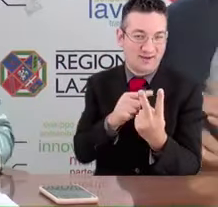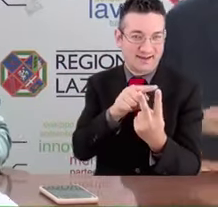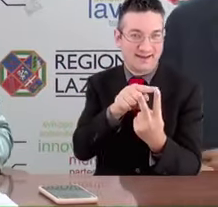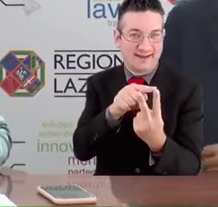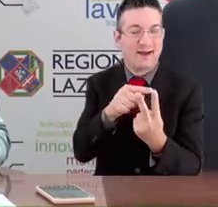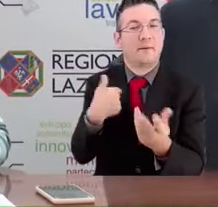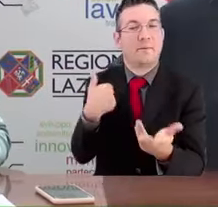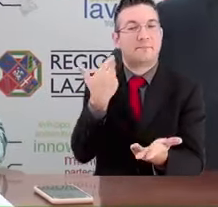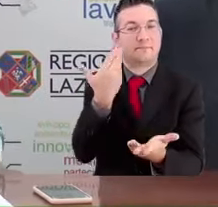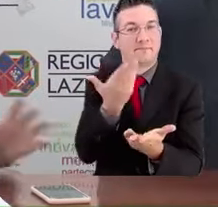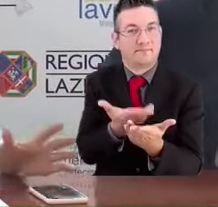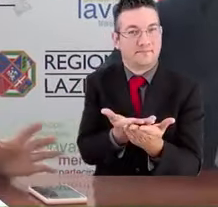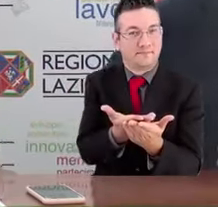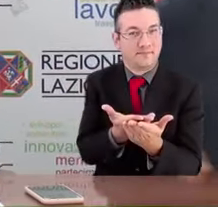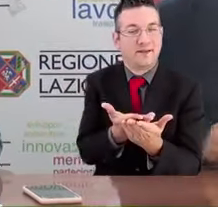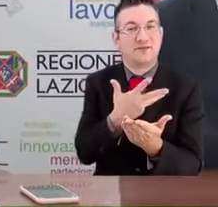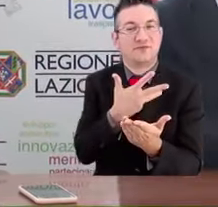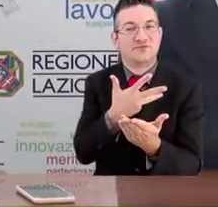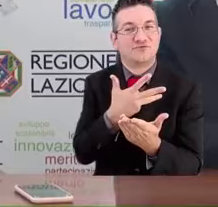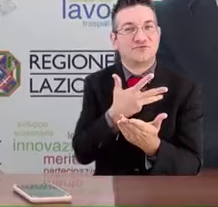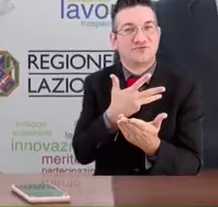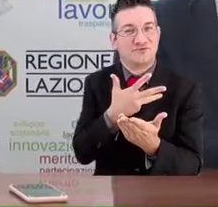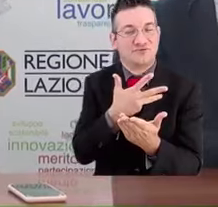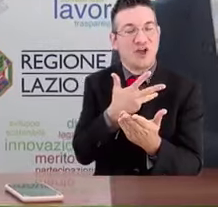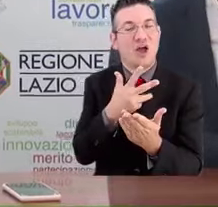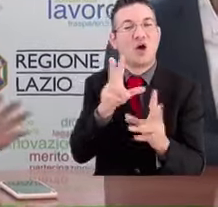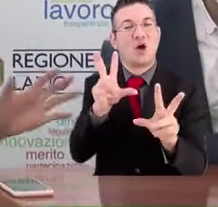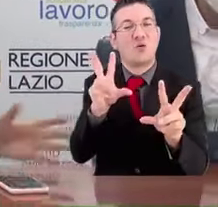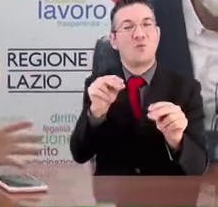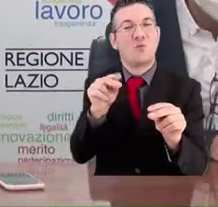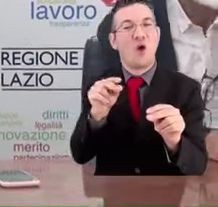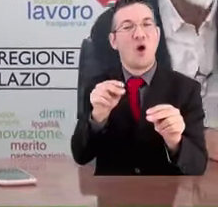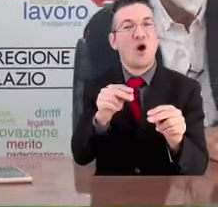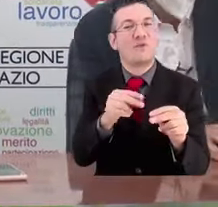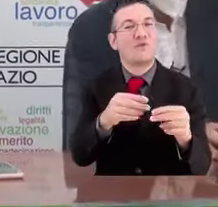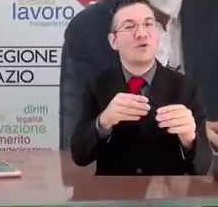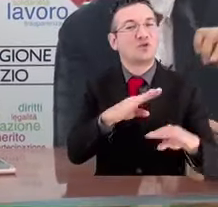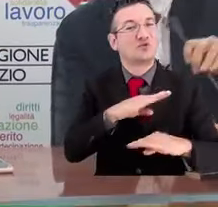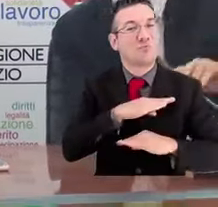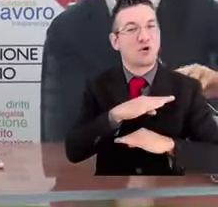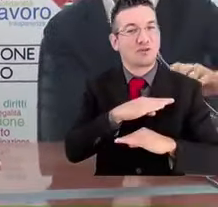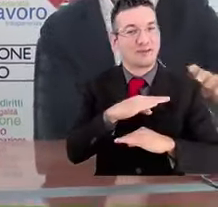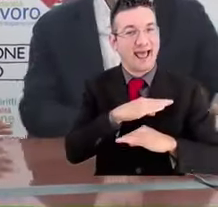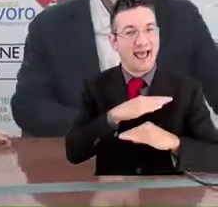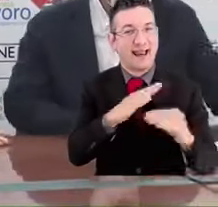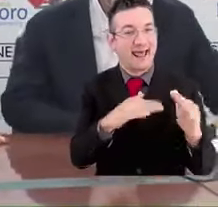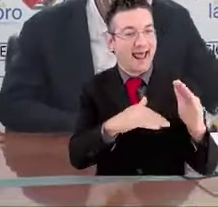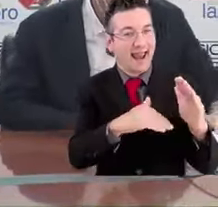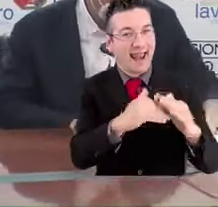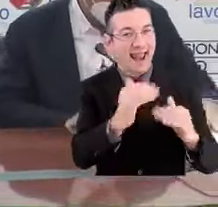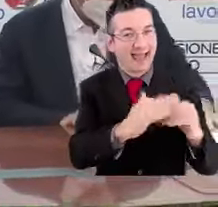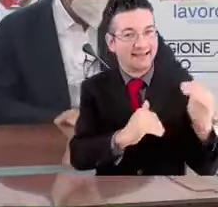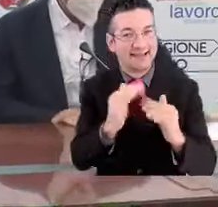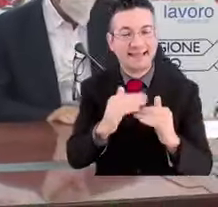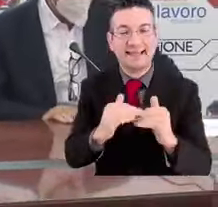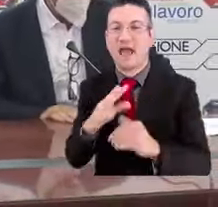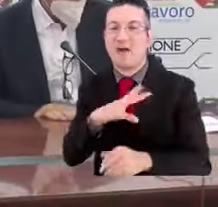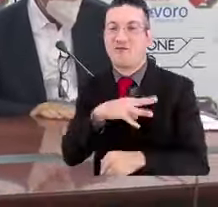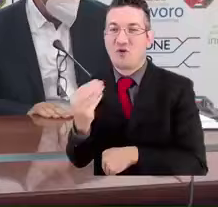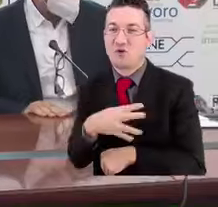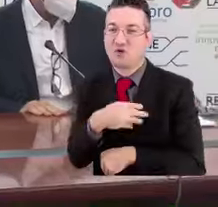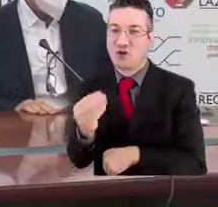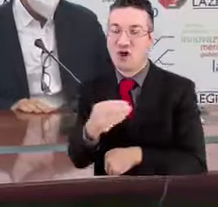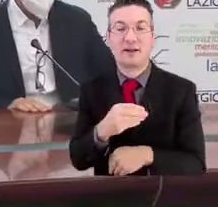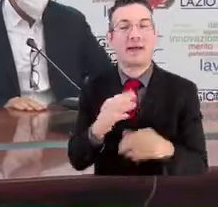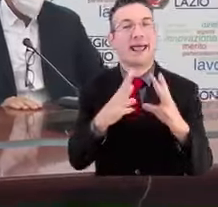questi l'apertura dei due nuovi sportelli territoriali a latina e frosinone dell'ente bilaterale del turismo e